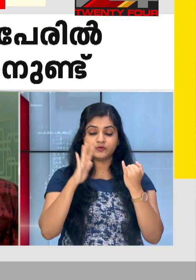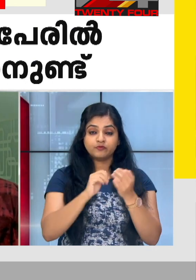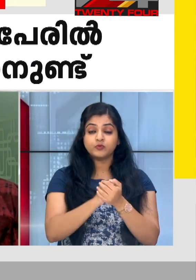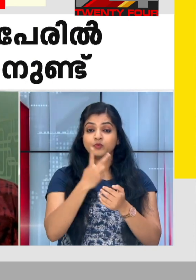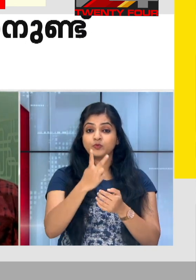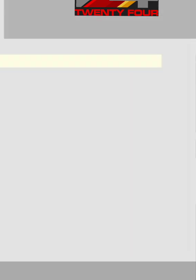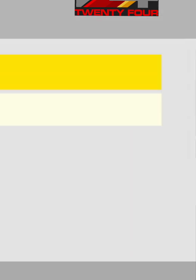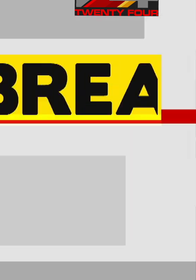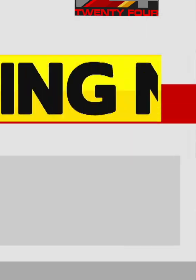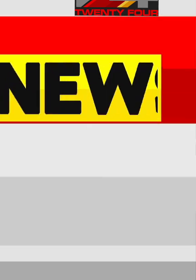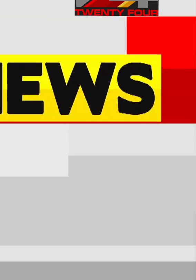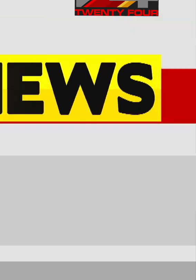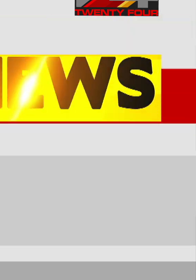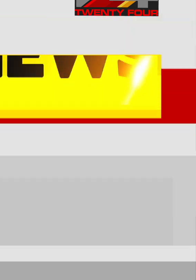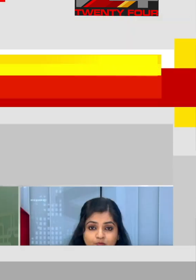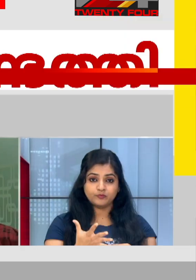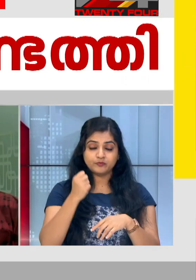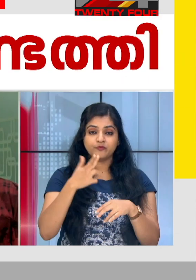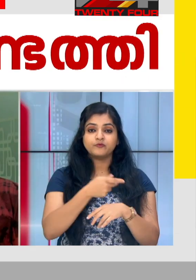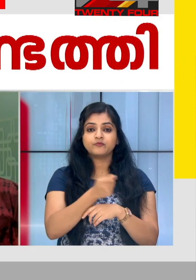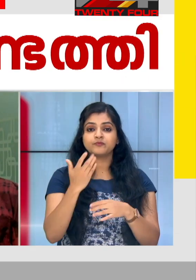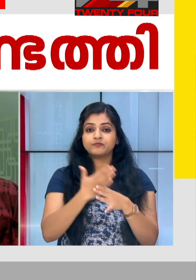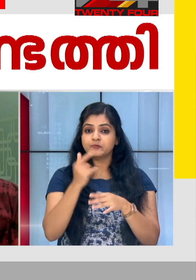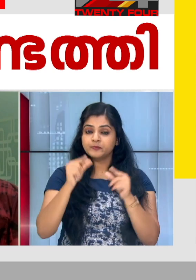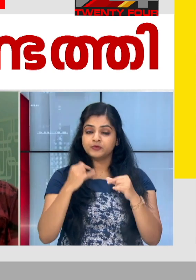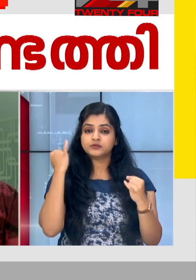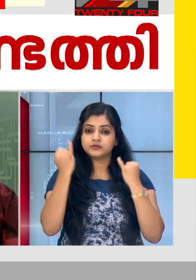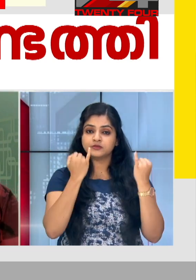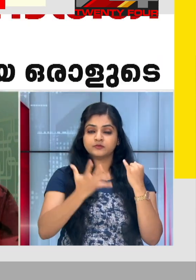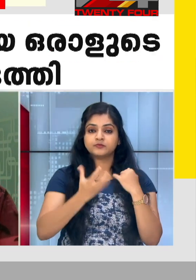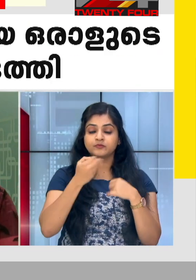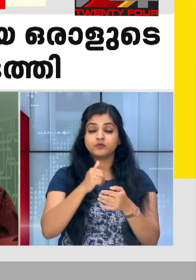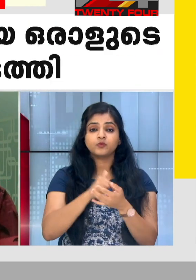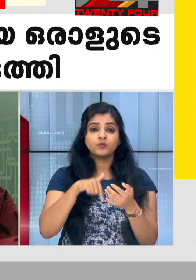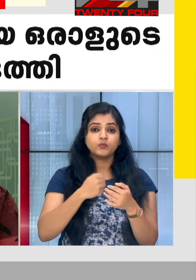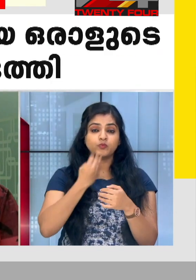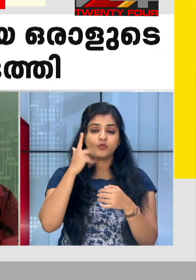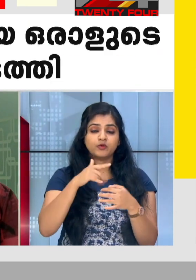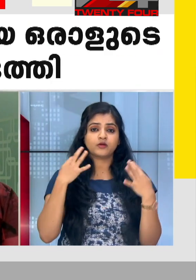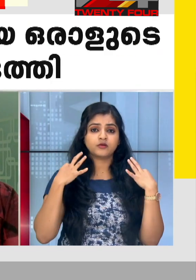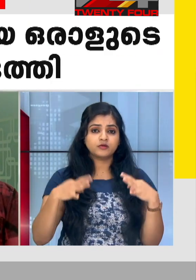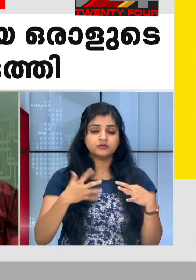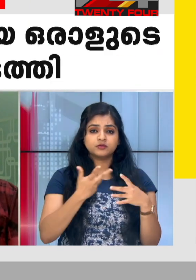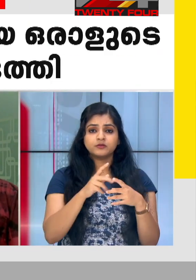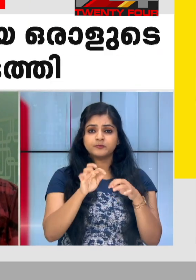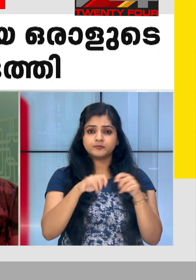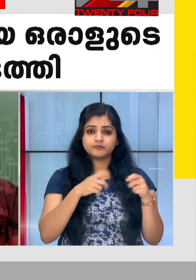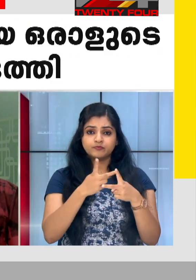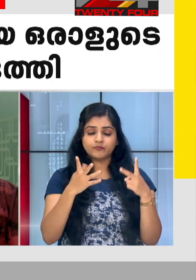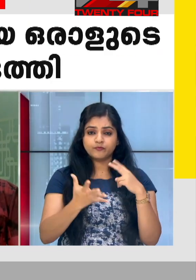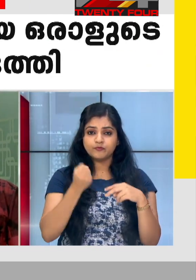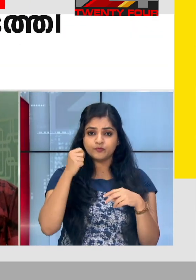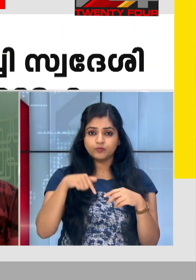കണ്ടെത്തിയത് എന്നുള്ളതാണ് ഏറ്റവും പ്രധാനപ്പെട്ട കാര്യം. ഇവർ തന്നെ ഇങ്ങനെ ഒരു സംശയം ഉണ്ടായിരുന്നു രാവിലെ തന്നെ, ഇവരുടെ വസ്ത്രങ്ങളുടെ ചില അവശിഷ്ടങ്ങൾ അടക്കം കണ്ടെത്തിയിരുന്നു.